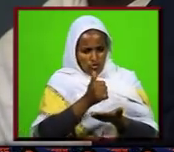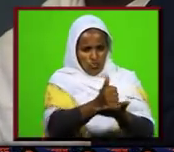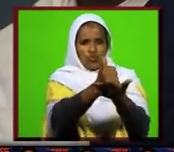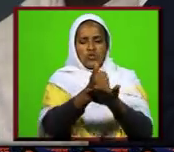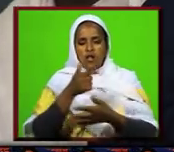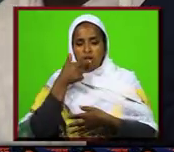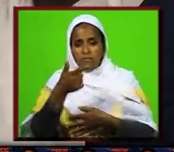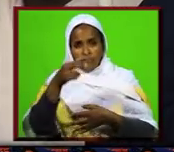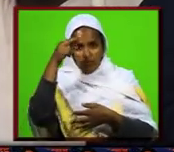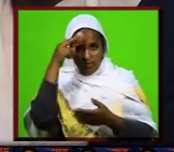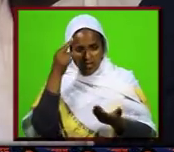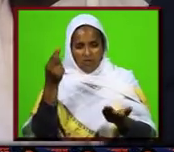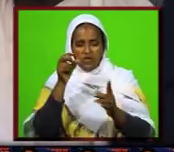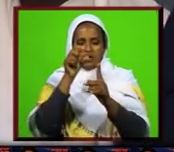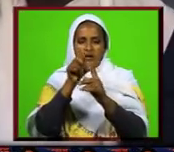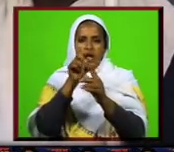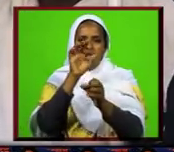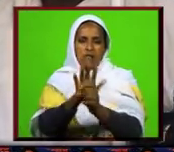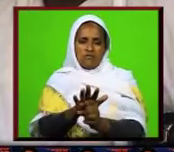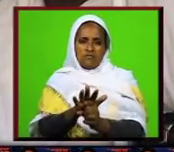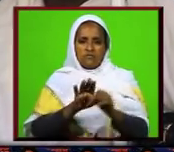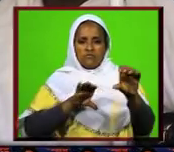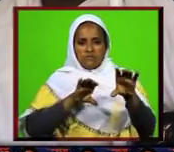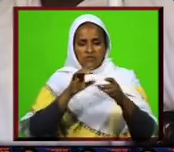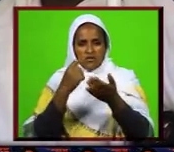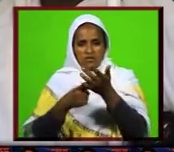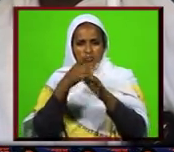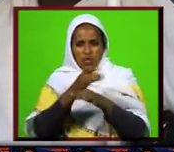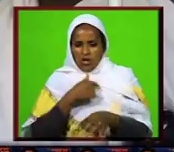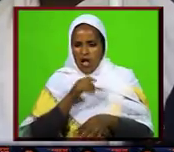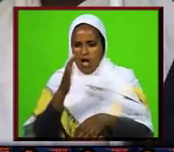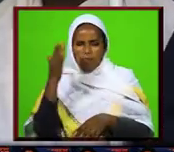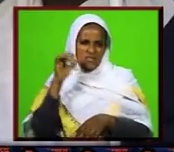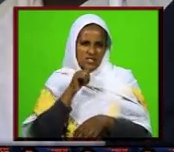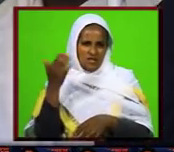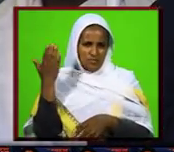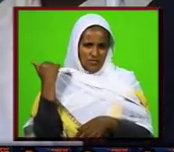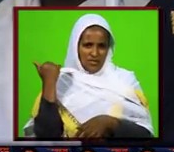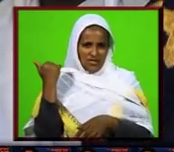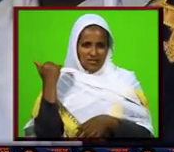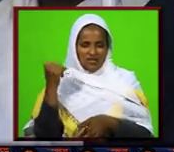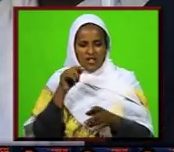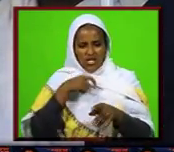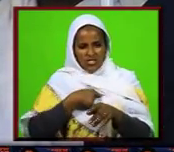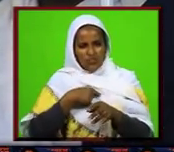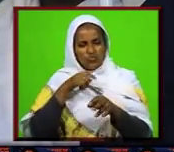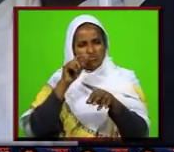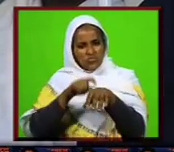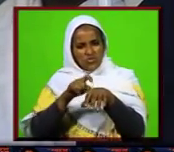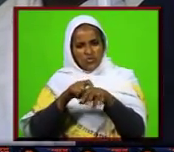እንረዶታለን በማለት ቃል ገቡልኝ። አልመሰለኝም ነበረ ለጊዜ ይሳካ